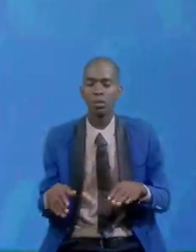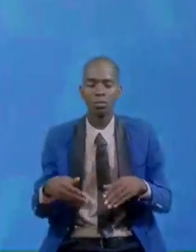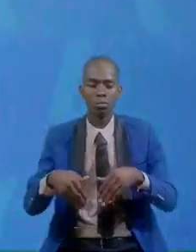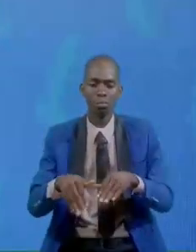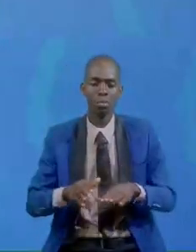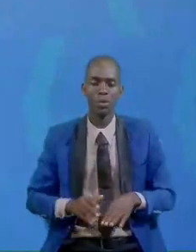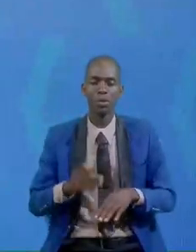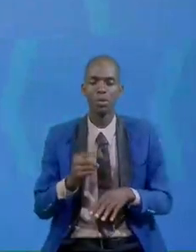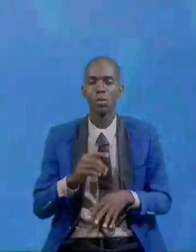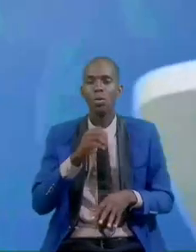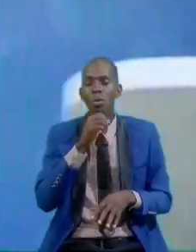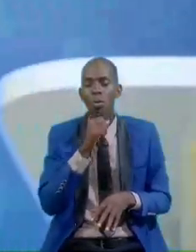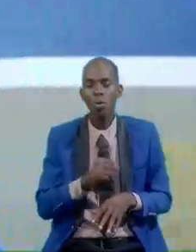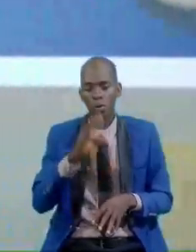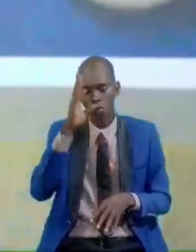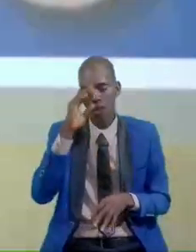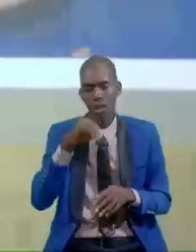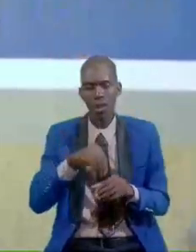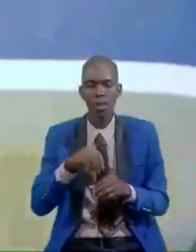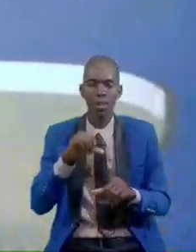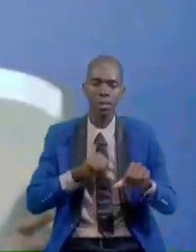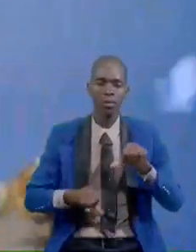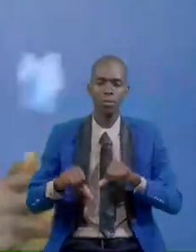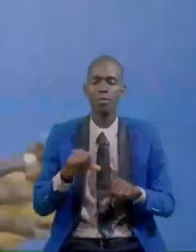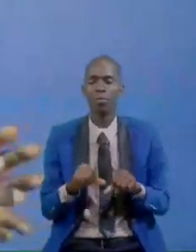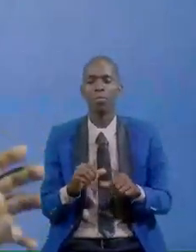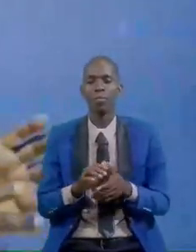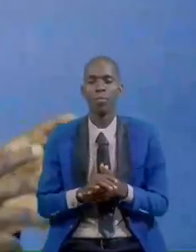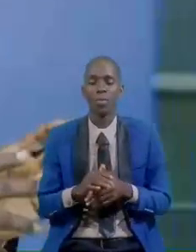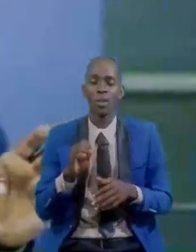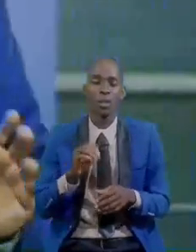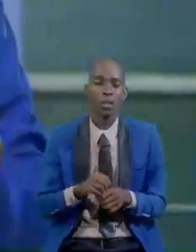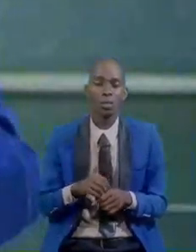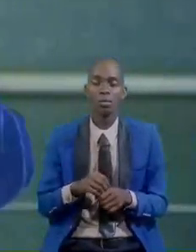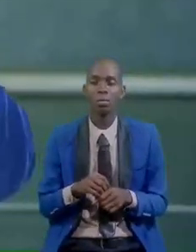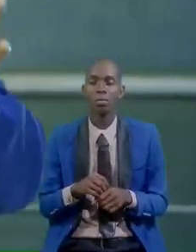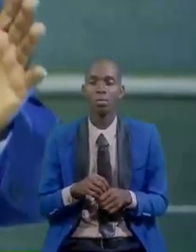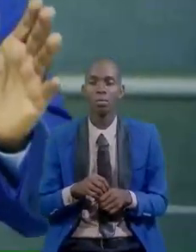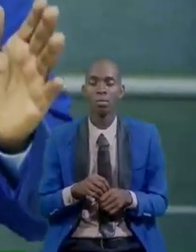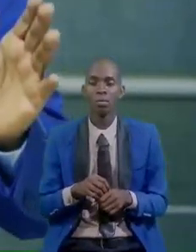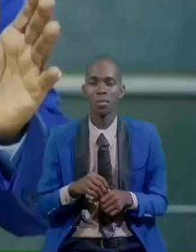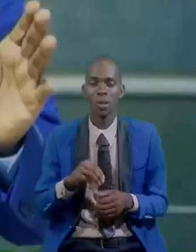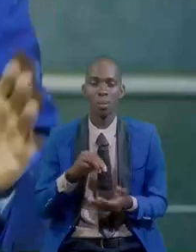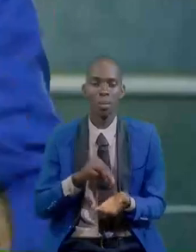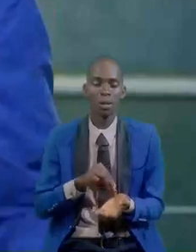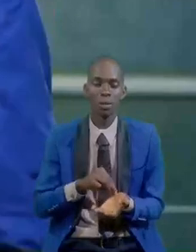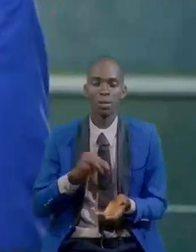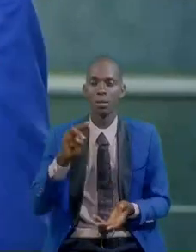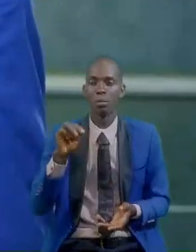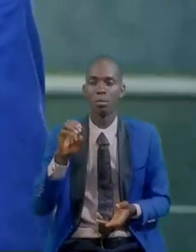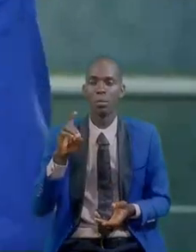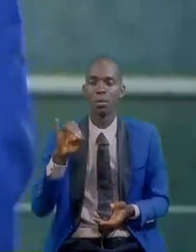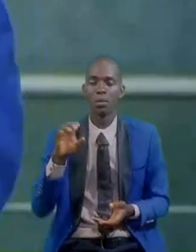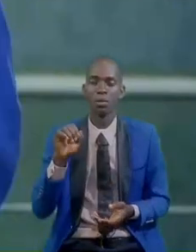leurs vieillards dans la science. Dans la profession médicale, les